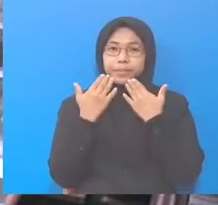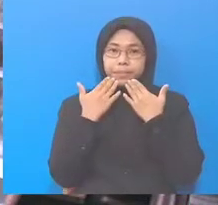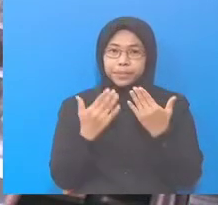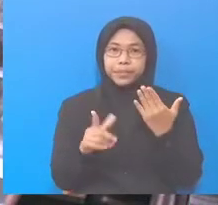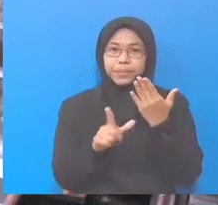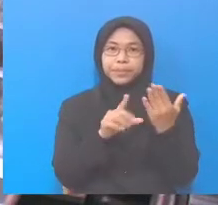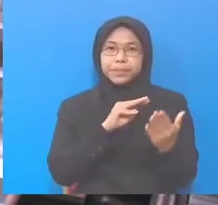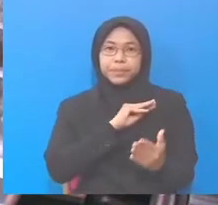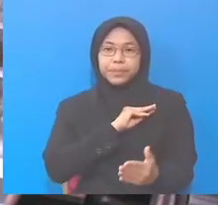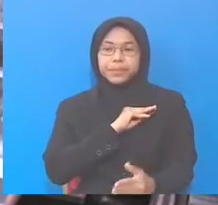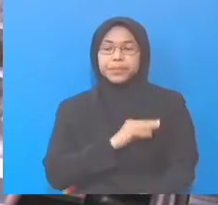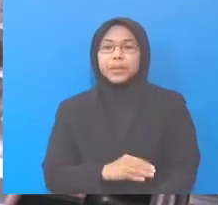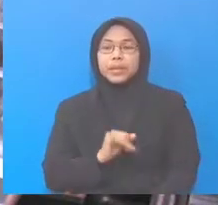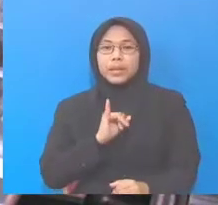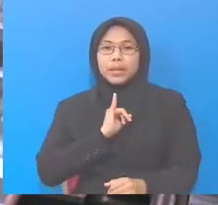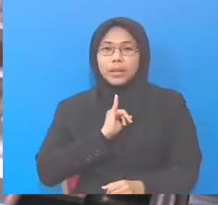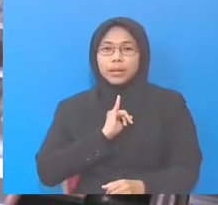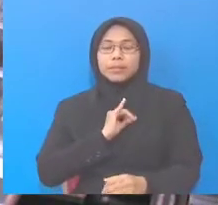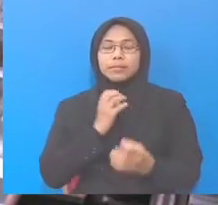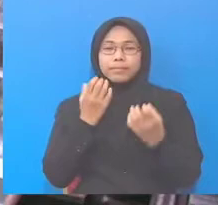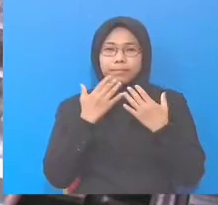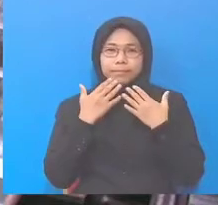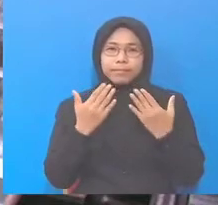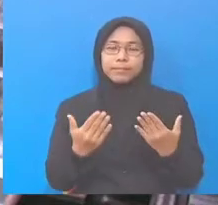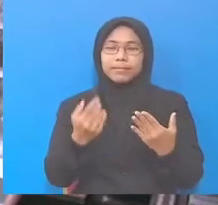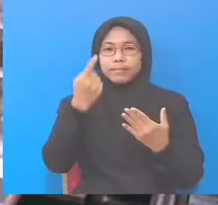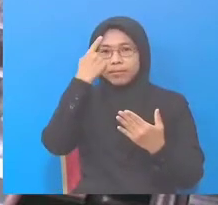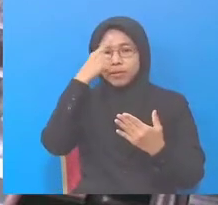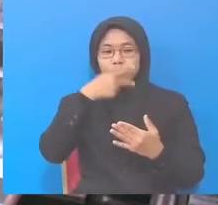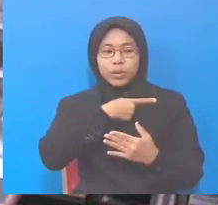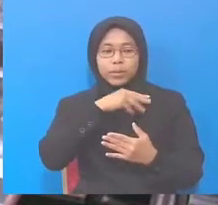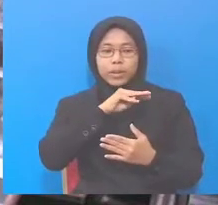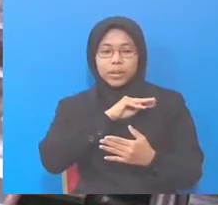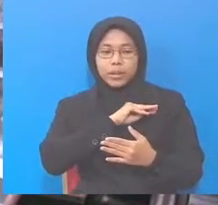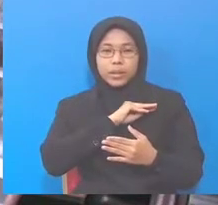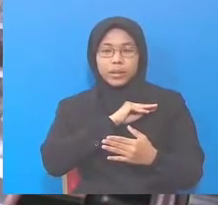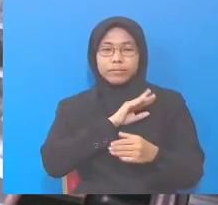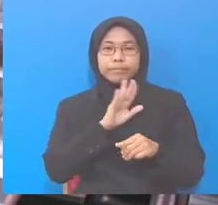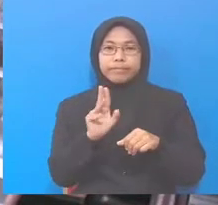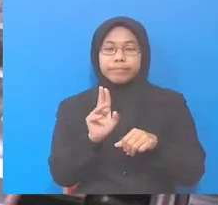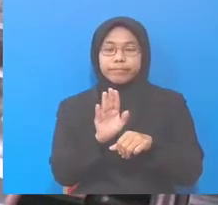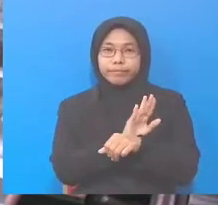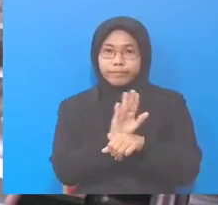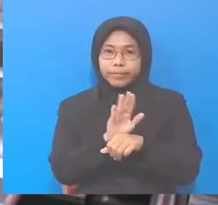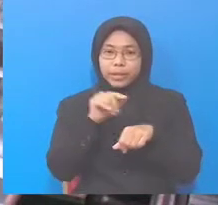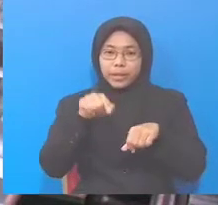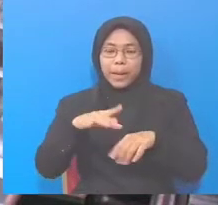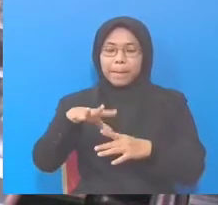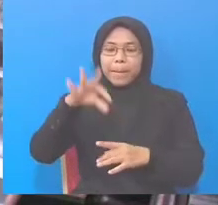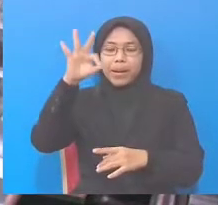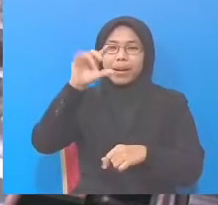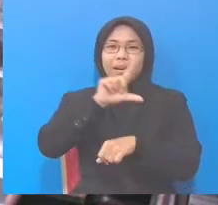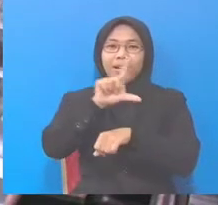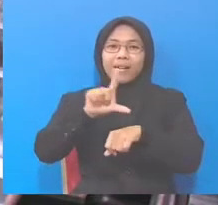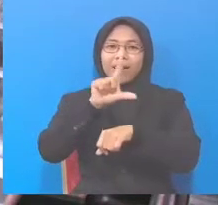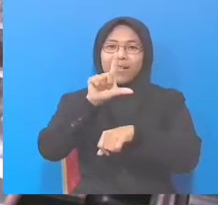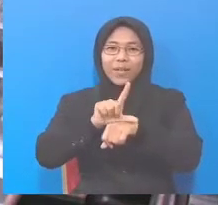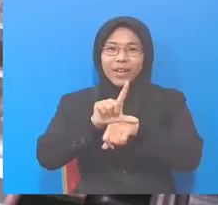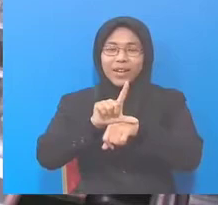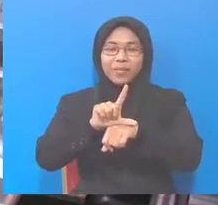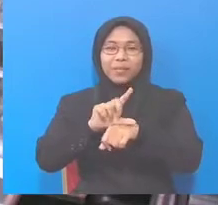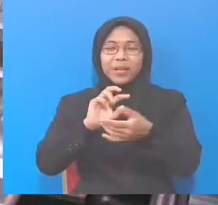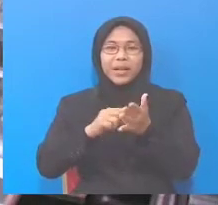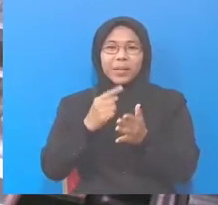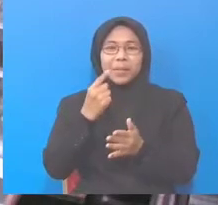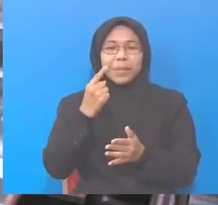Menteri. Saya ucap terima kasih kepada Kementerian Perusahaan yang memilih Pulau Langkawi, Permata